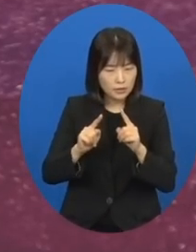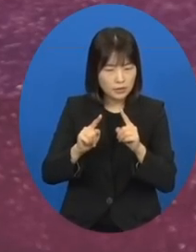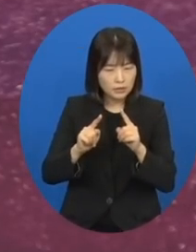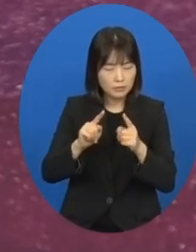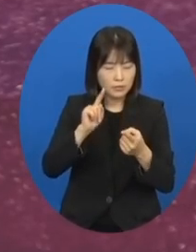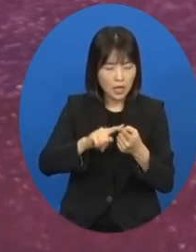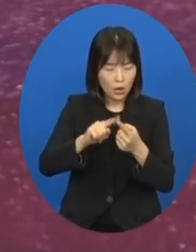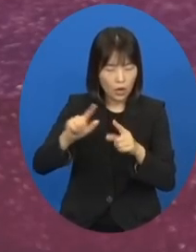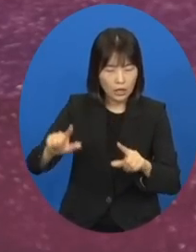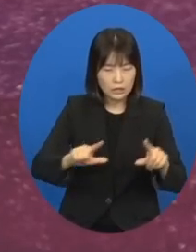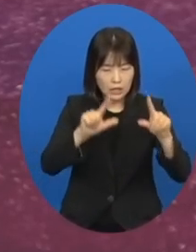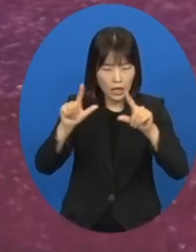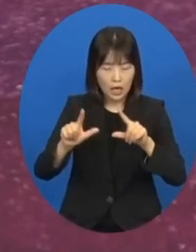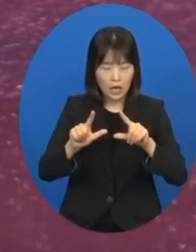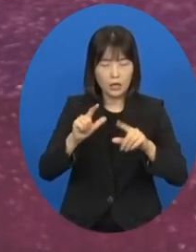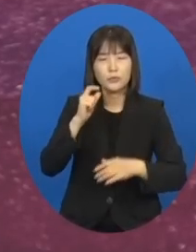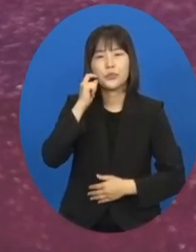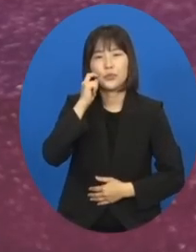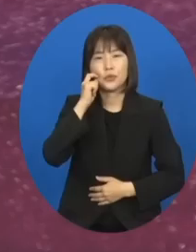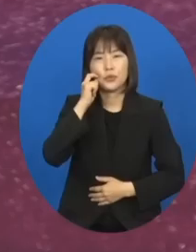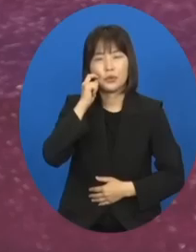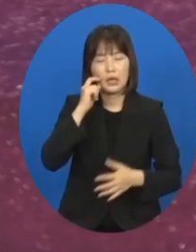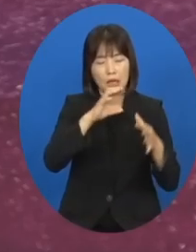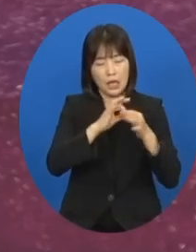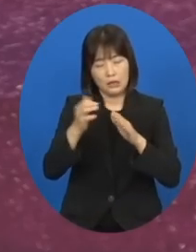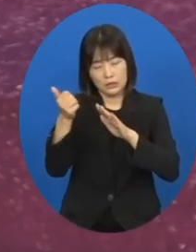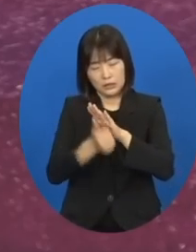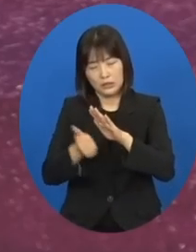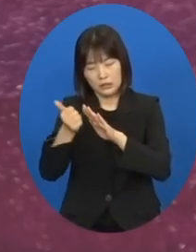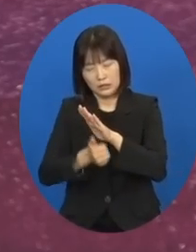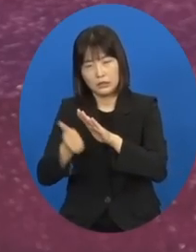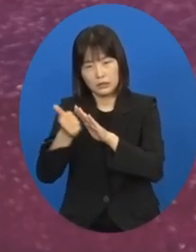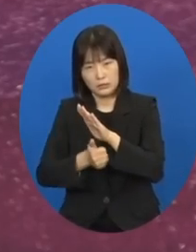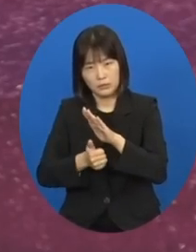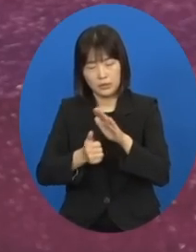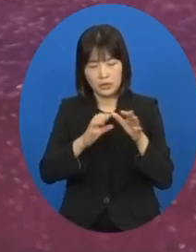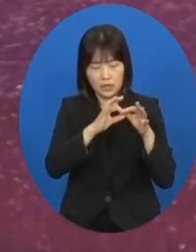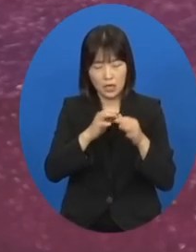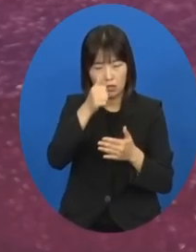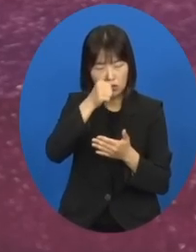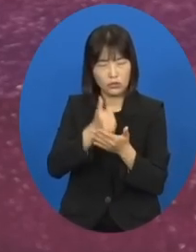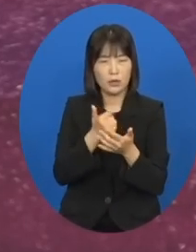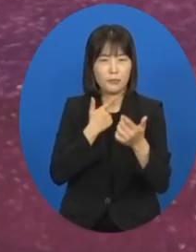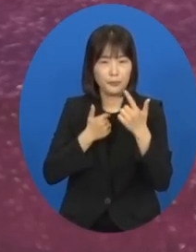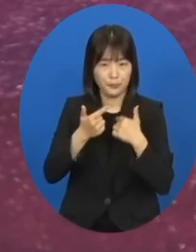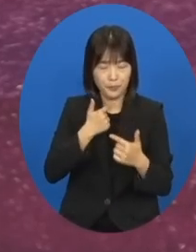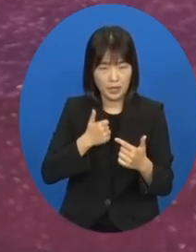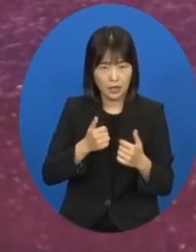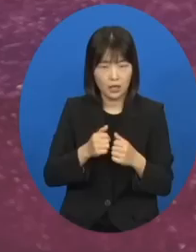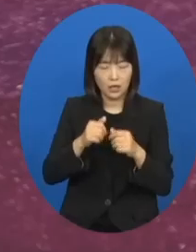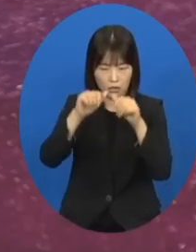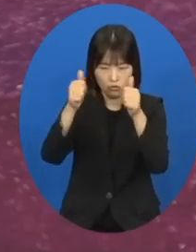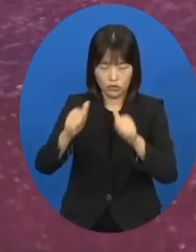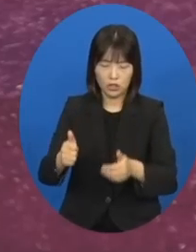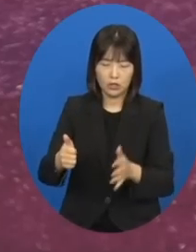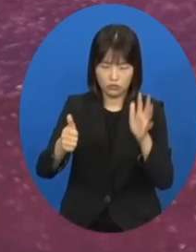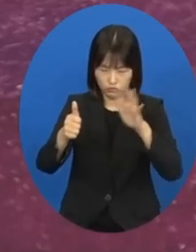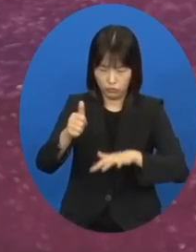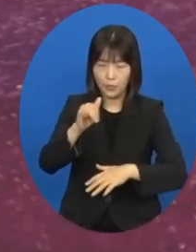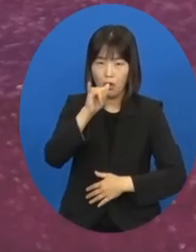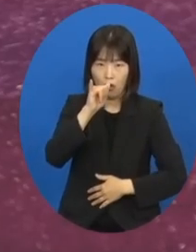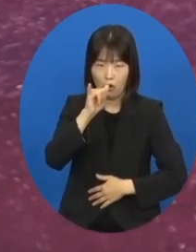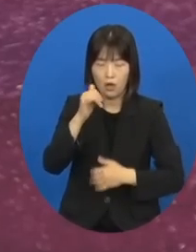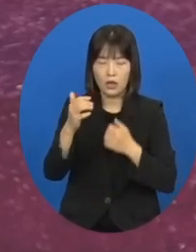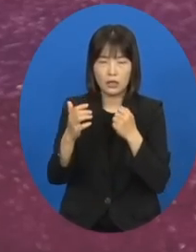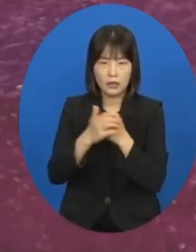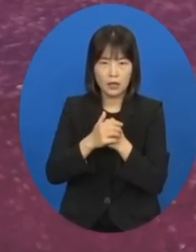살아내지를 못합니다 계속 실패를 해요 계속 죄를 짓습니다 계속 우상을 숭배합니다 그래서 포로로